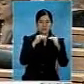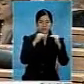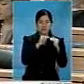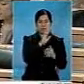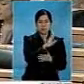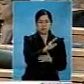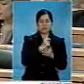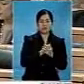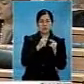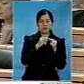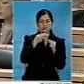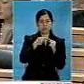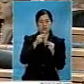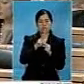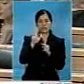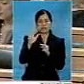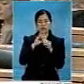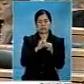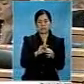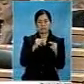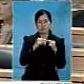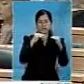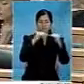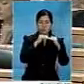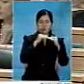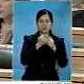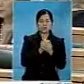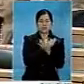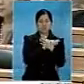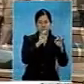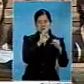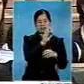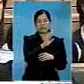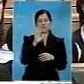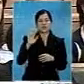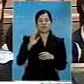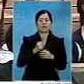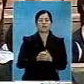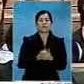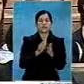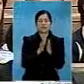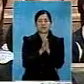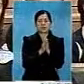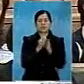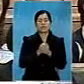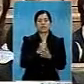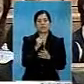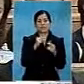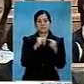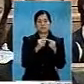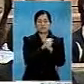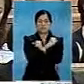พในหมวด3หมวดว่าโดยสิทธิเสรีภาพและโดยเฉพาะอย่างยิ่งในหมวดในส่วนที่ว่าด้วยการพิทักษ์รัฐธรรม